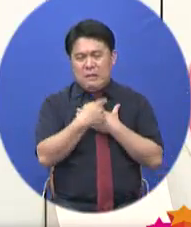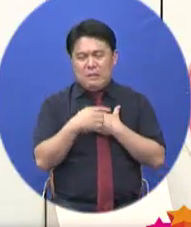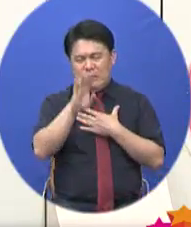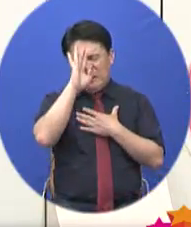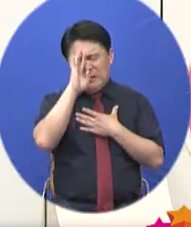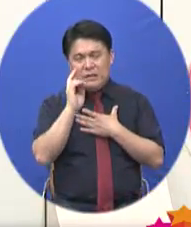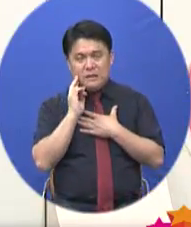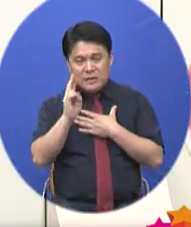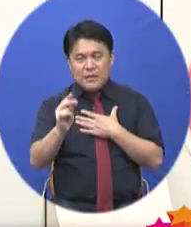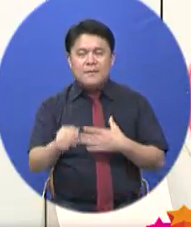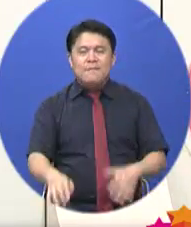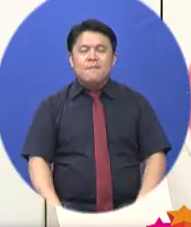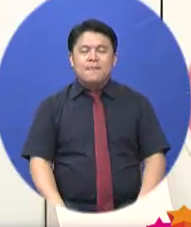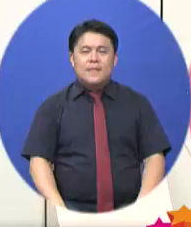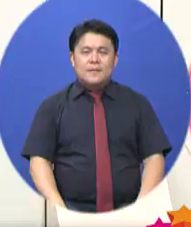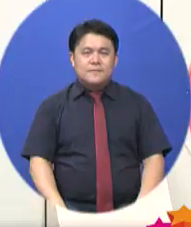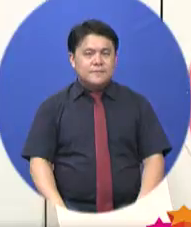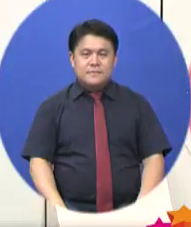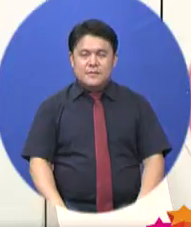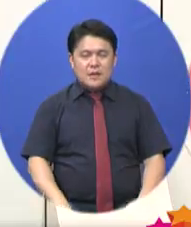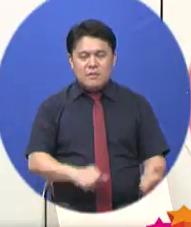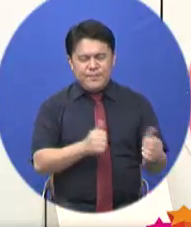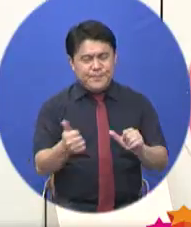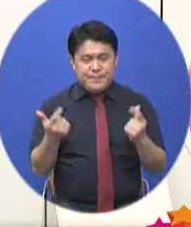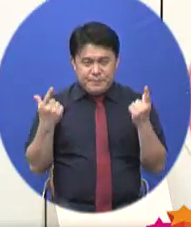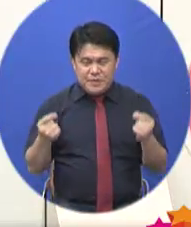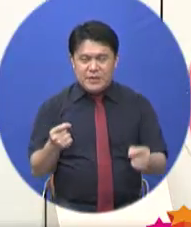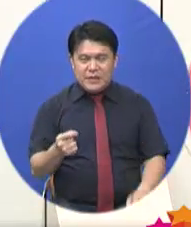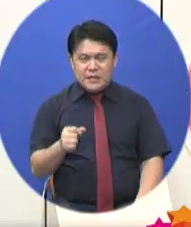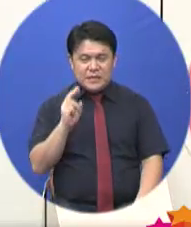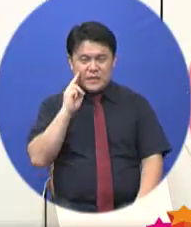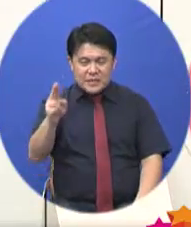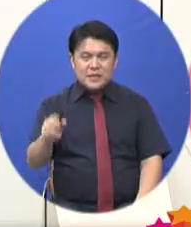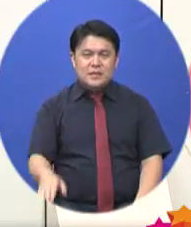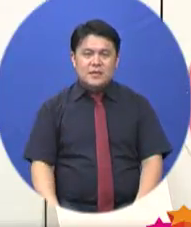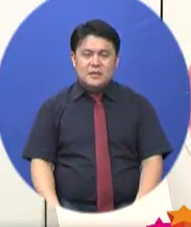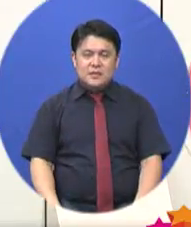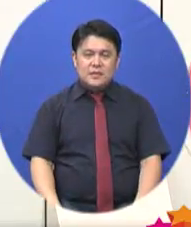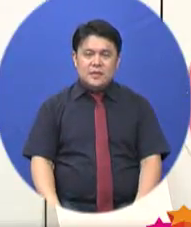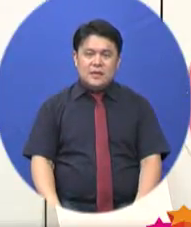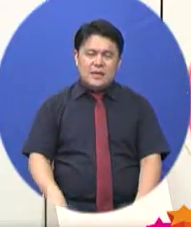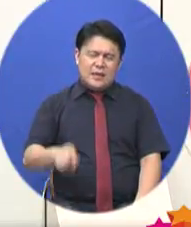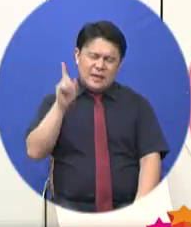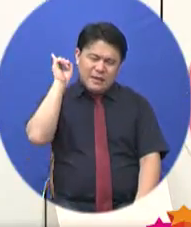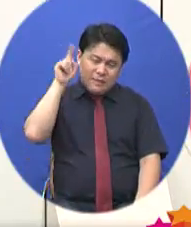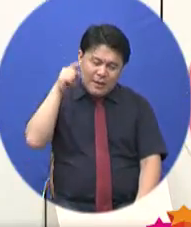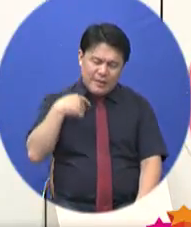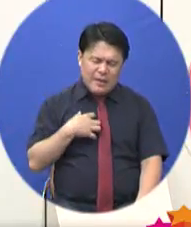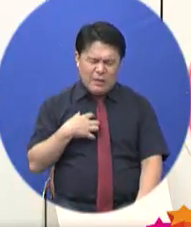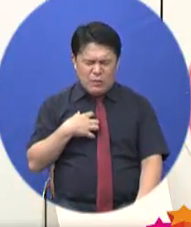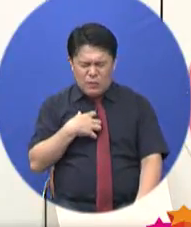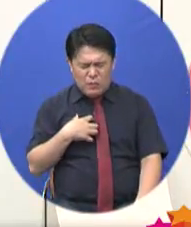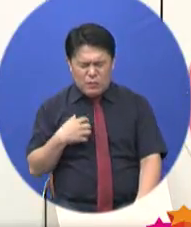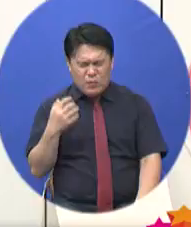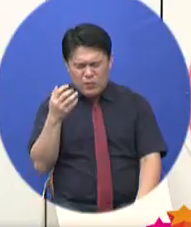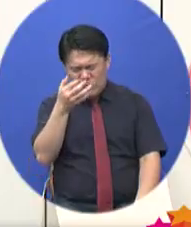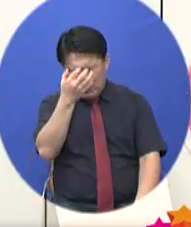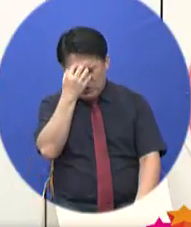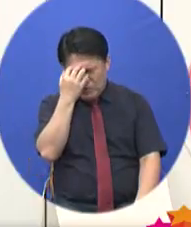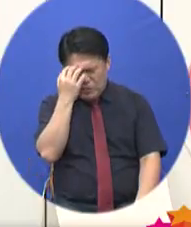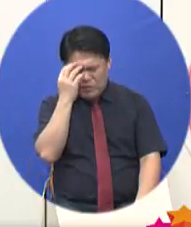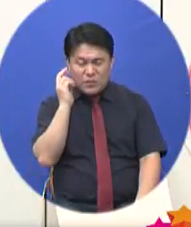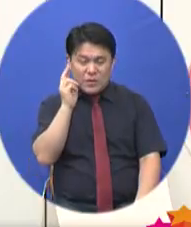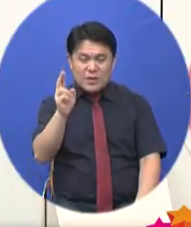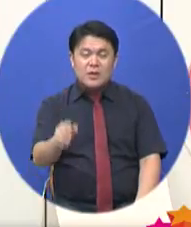그냥 시세 말로 죽을 지경으로 안 좋아요. 아하. 하루 다르고 막 이래요. 예. 네, 몇